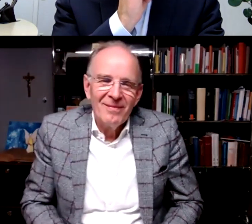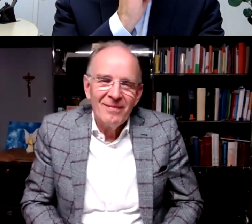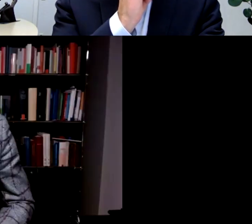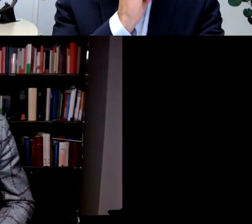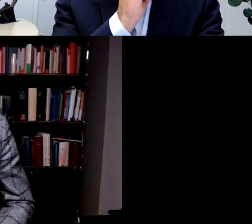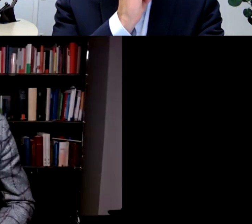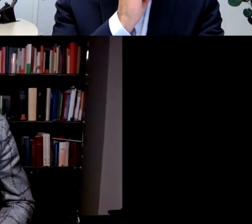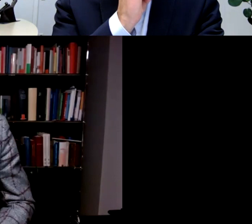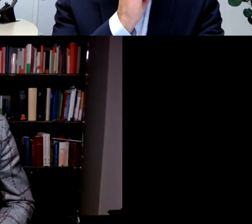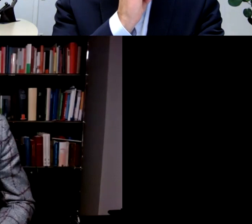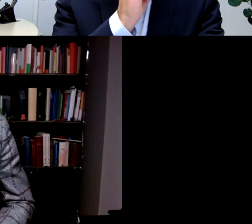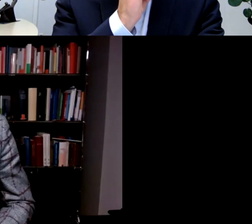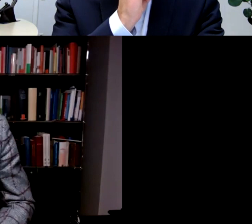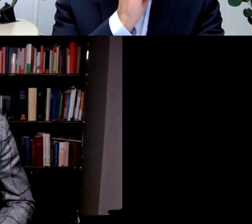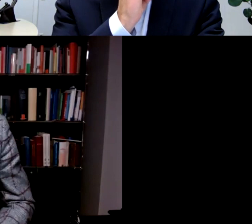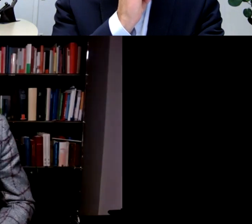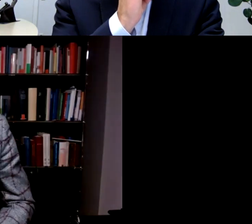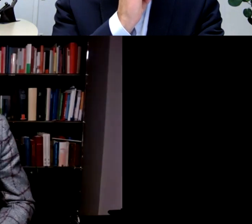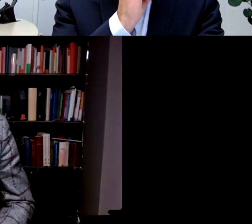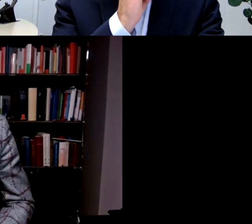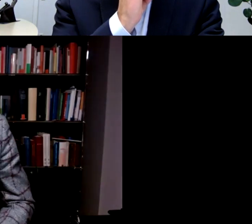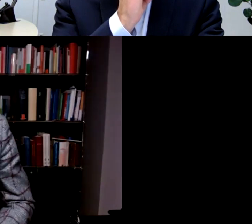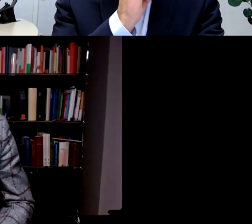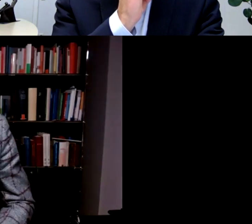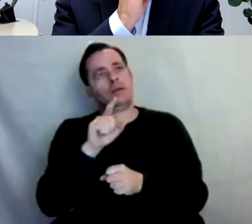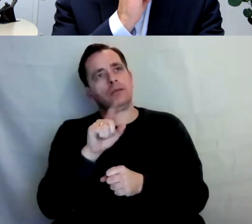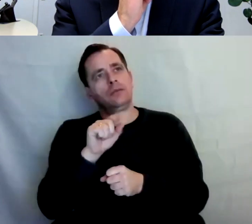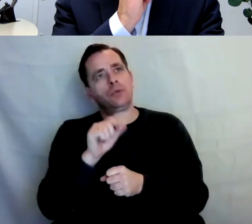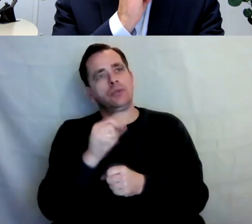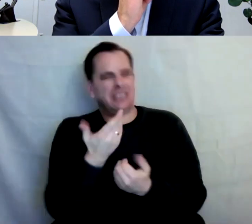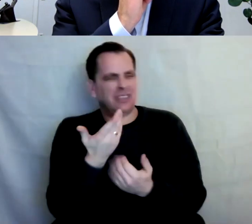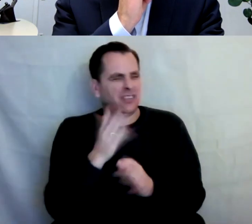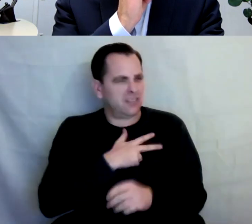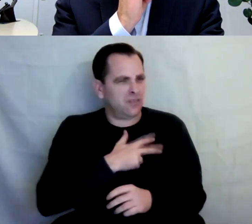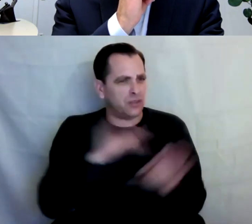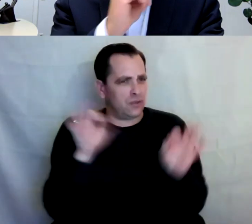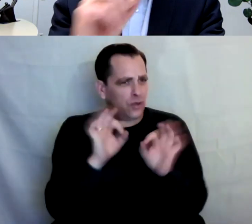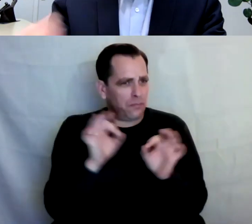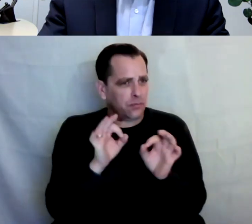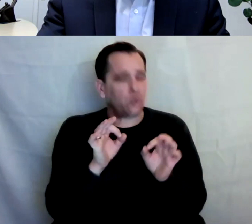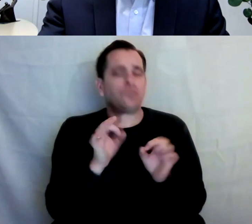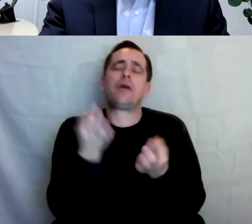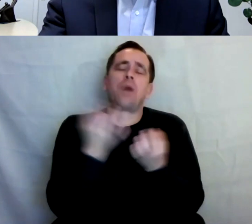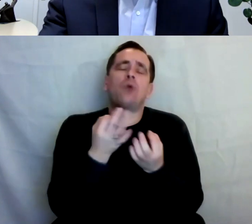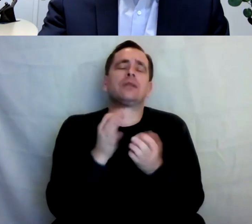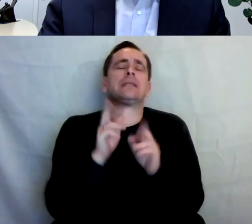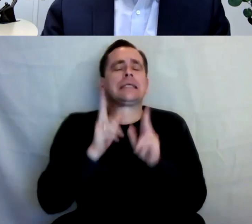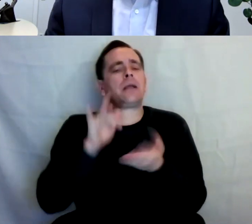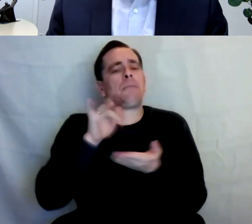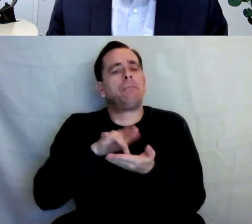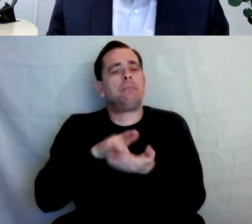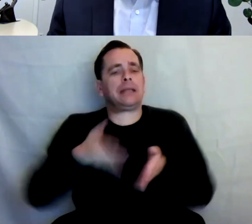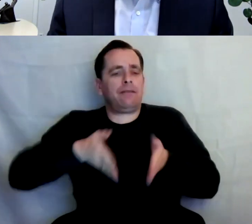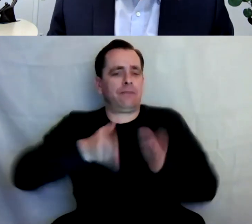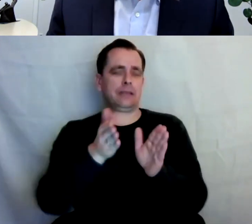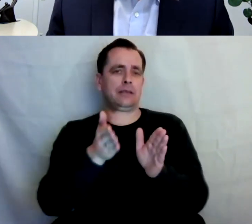Können wir dann nicht, ist das denn so arg? Und das ist ja jetzt inzwischen auch Konsens, dass wir dort einen Mittelweg finden müssen, dass wir dieses soziale Leben